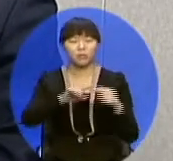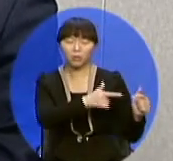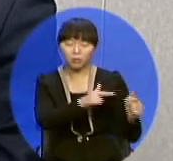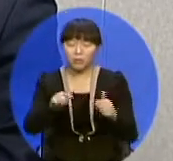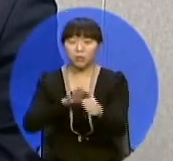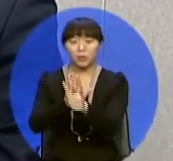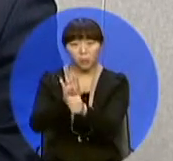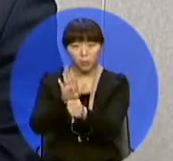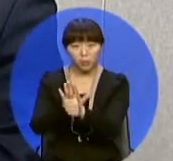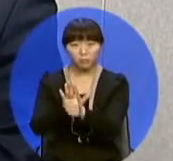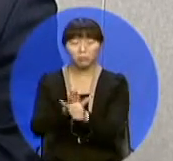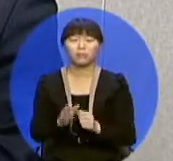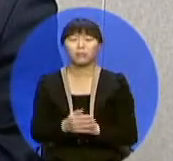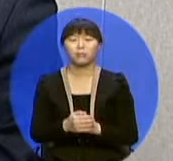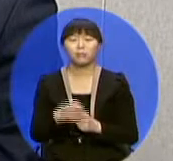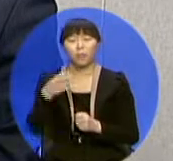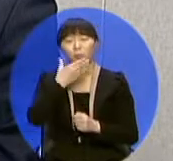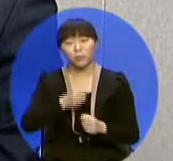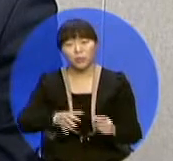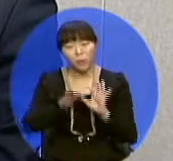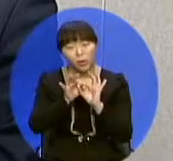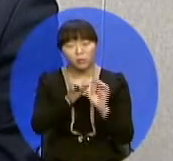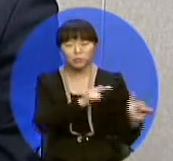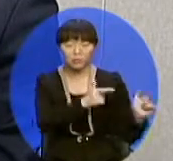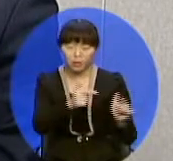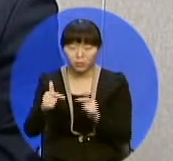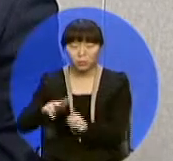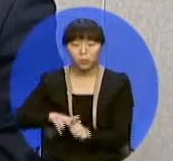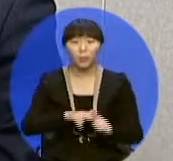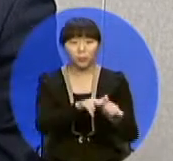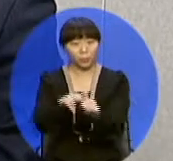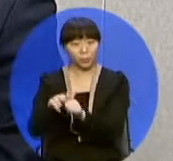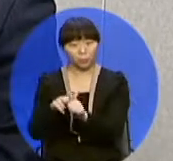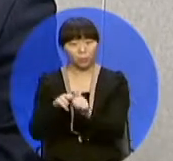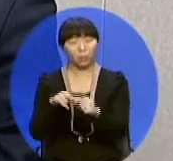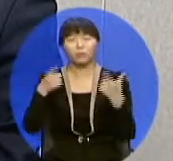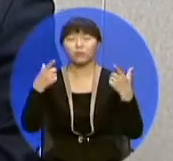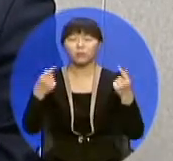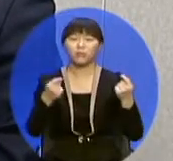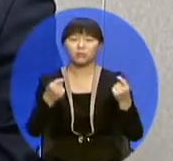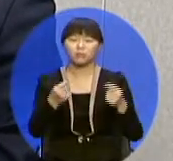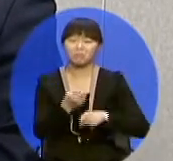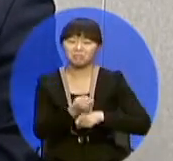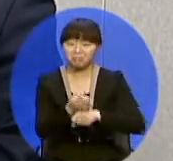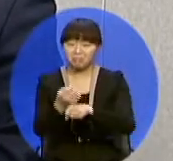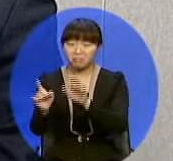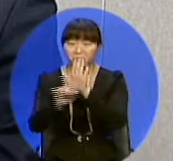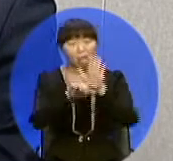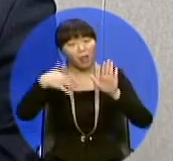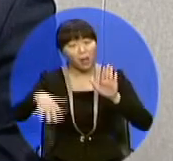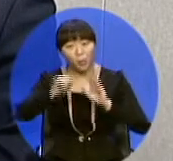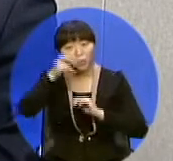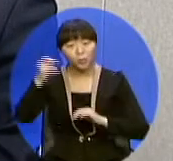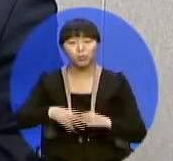가지 지원이라든지 복지와 관련된 여러 가지 정보라든지 이런 것들이 전달이 안 되는 게 하나가 있고요.